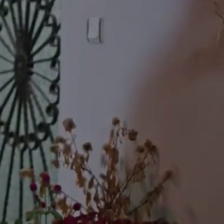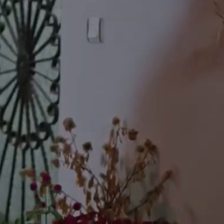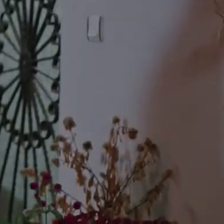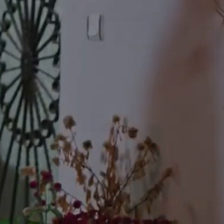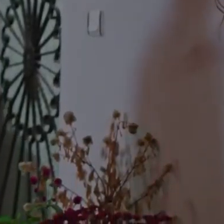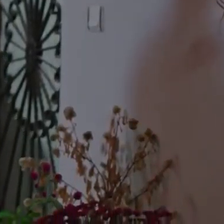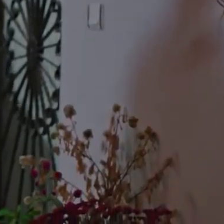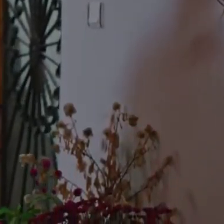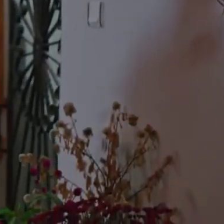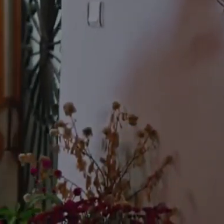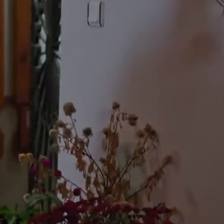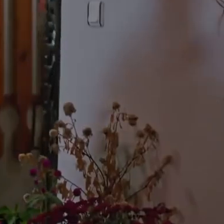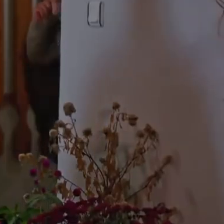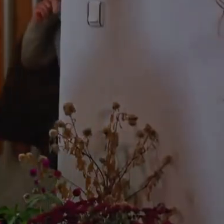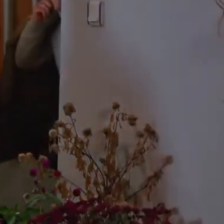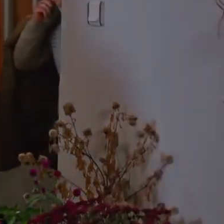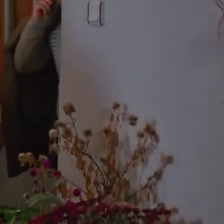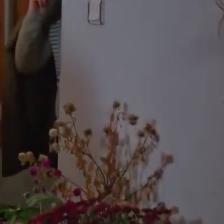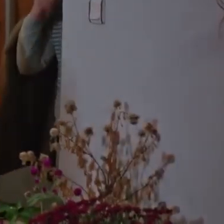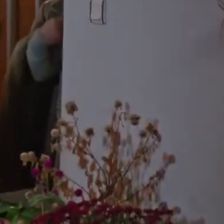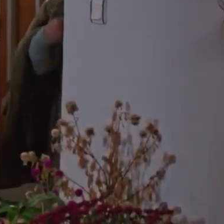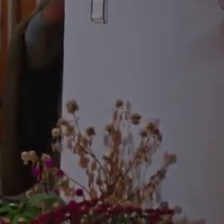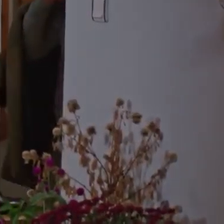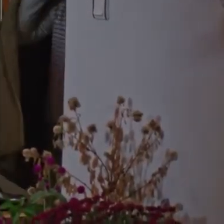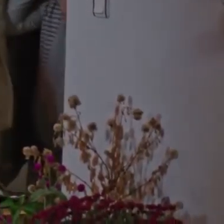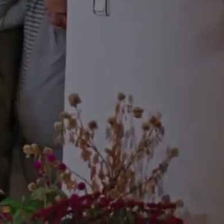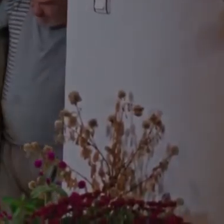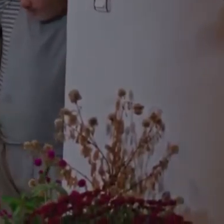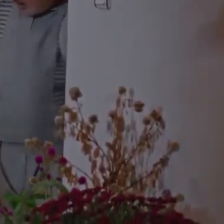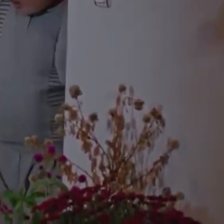Montunun önünü birleştirdi. Yaşar mantosunu omzuna asıyor.